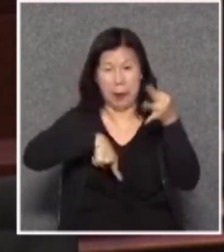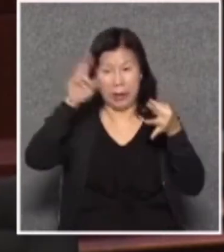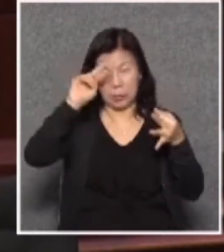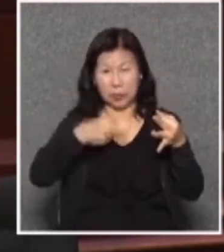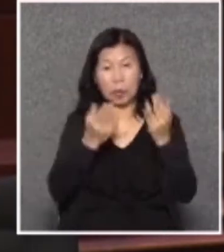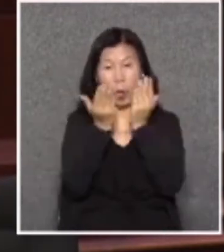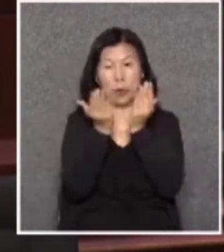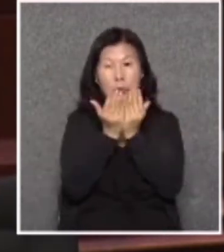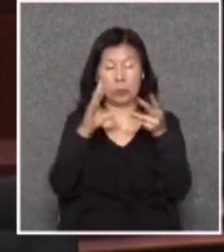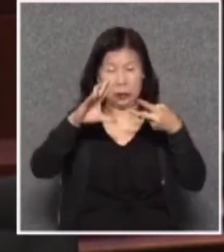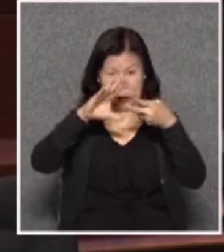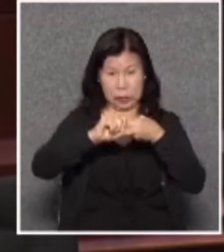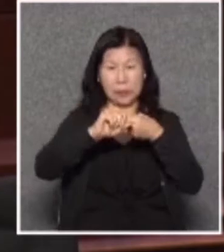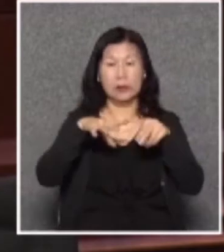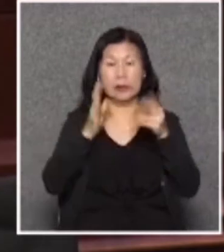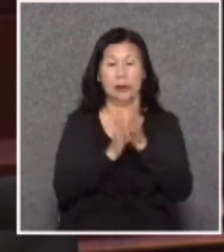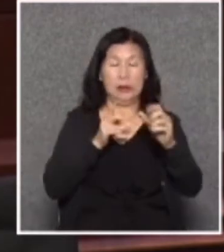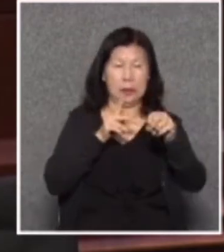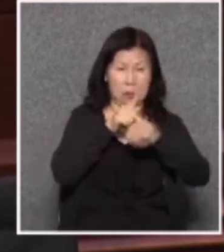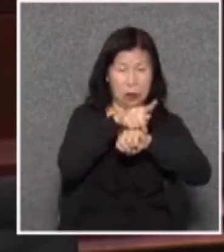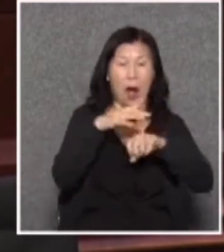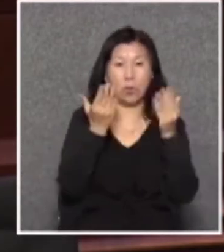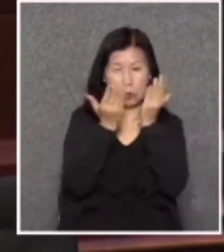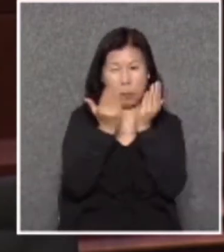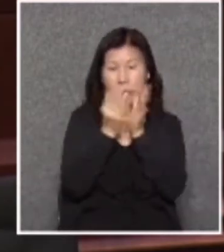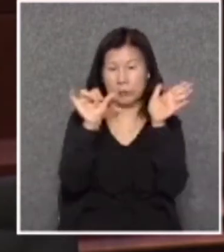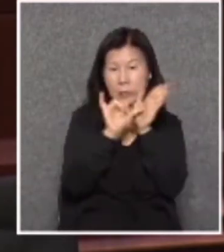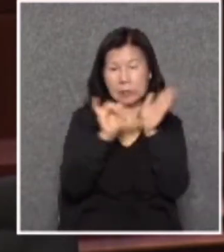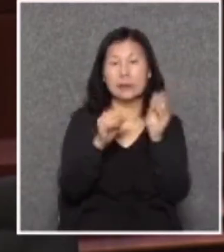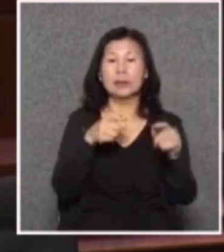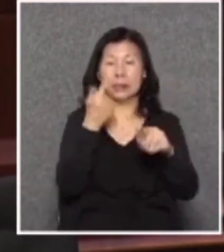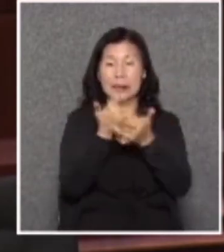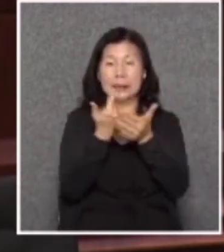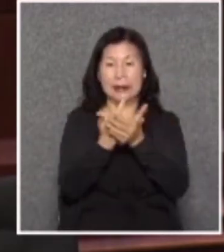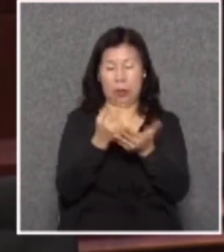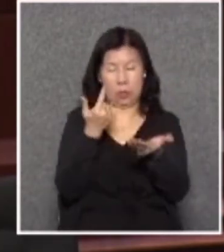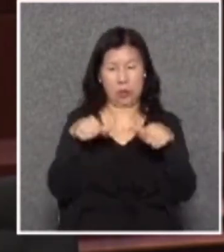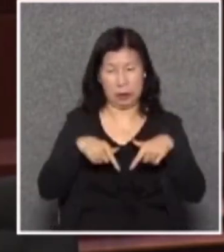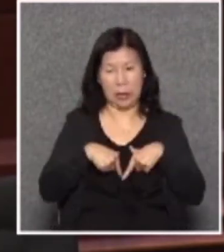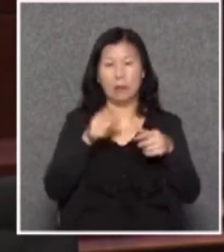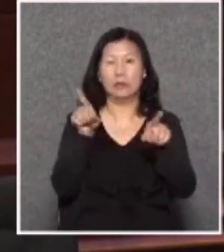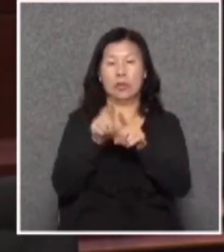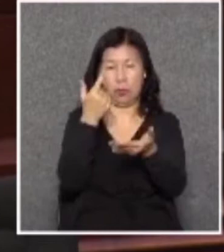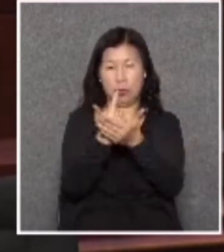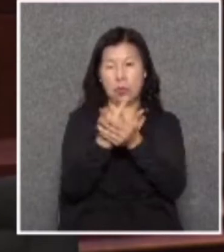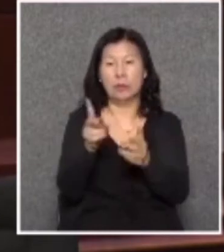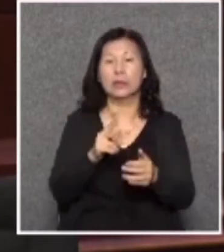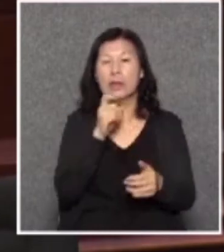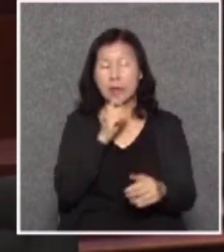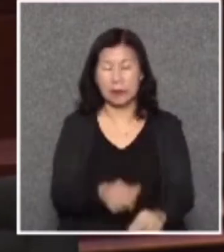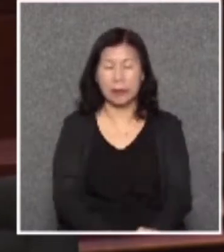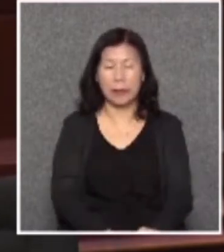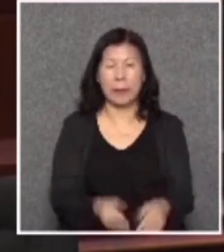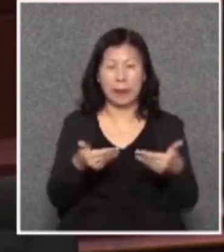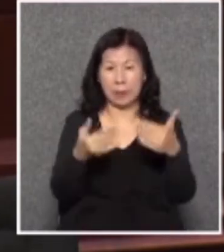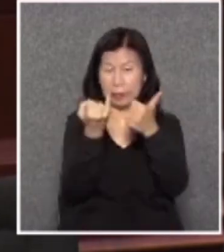兼備了跨學科的特性，作為核心科目 之為重要。一方面是讓